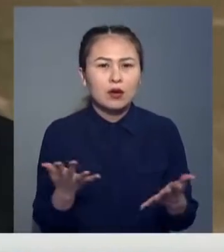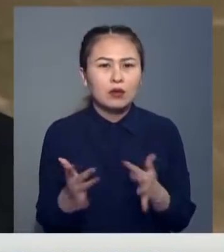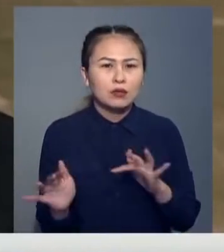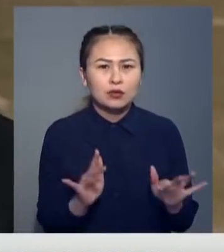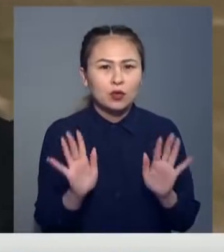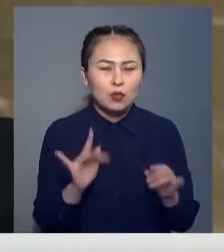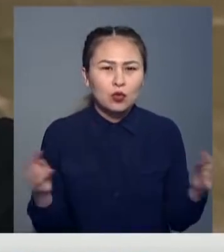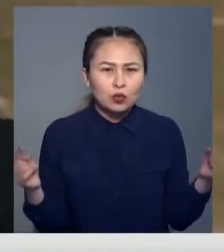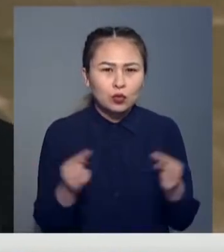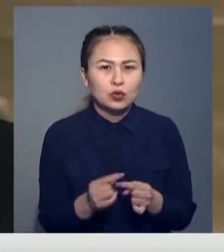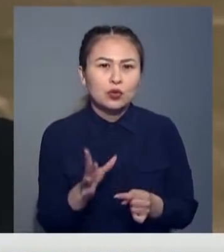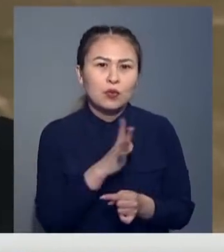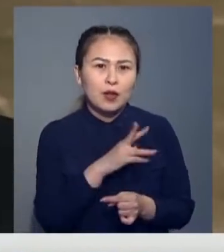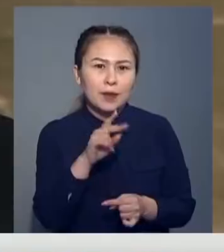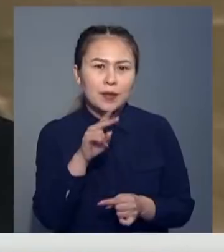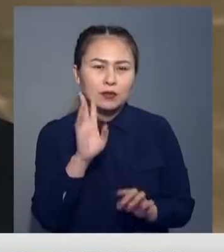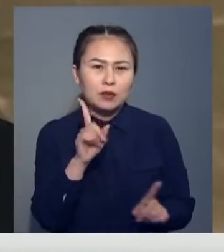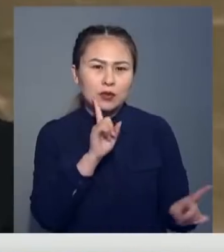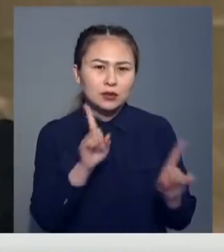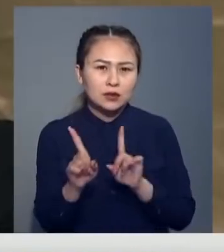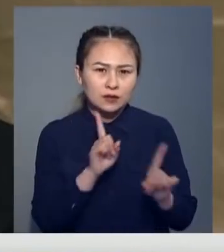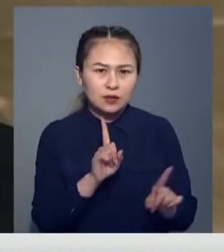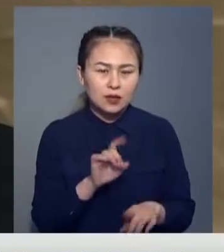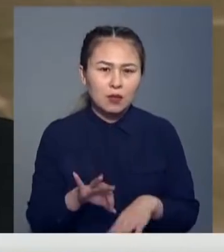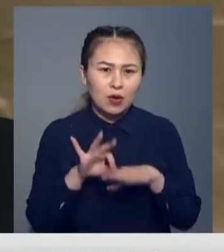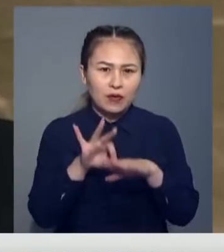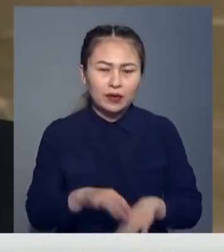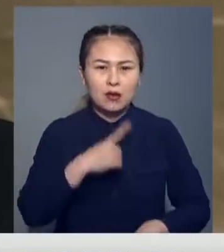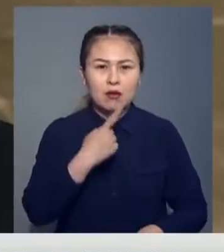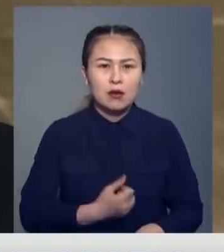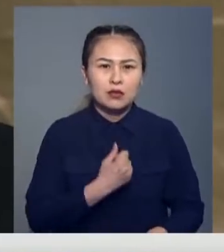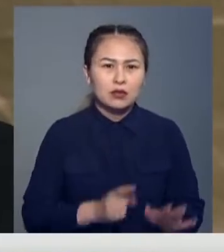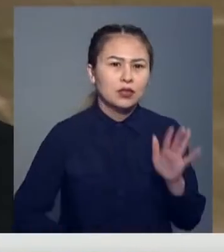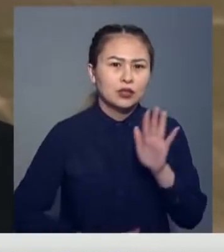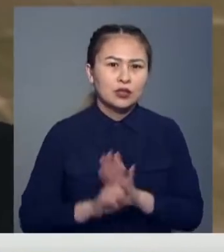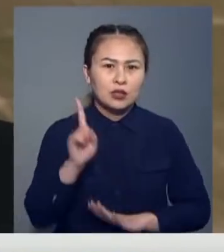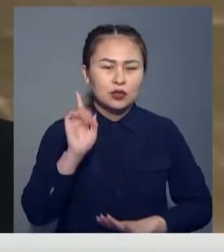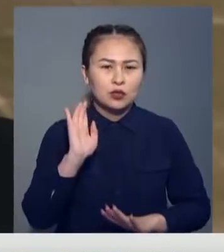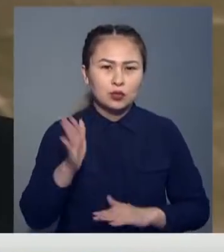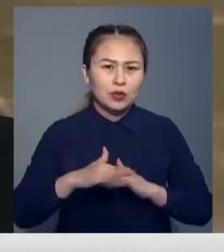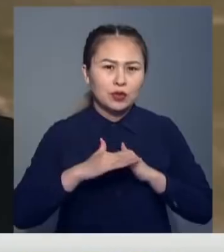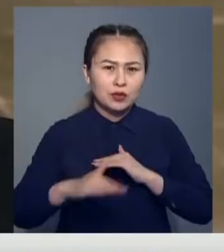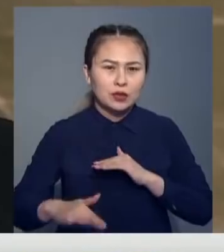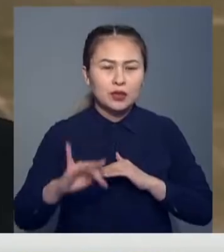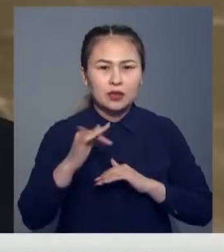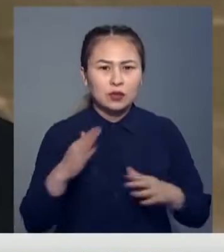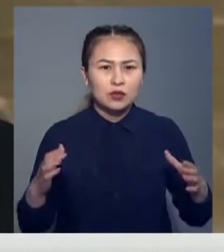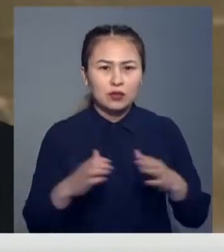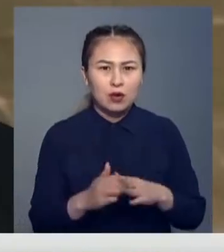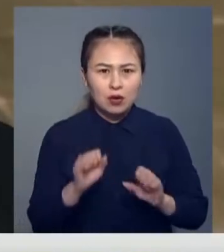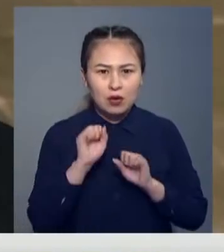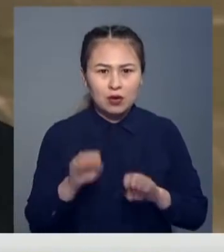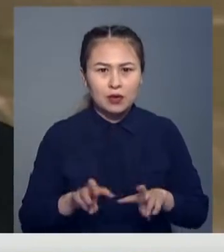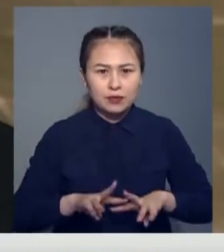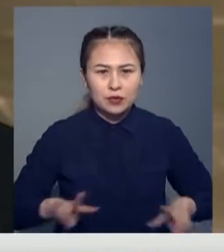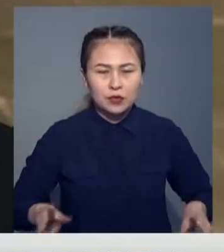болатынын нақтылау үшін жұма күні жиналыс өткіземін. Әскери операцияның басталуын елдің әскери және қорғаныс